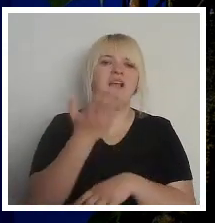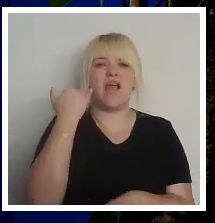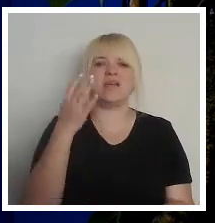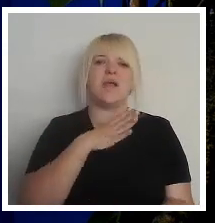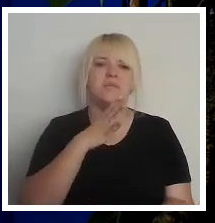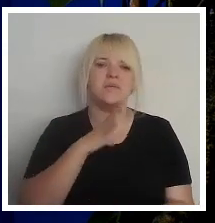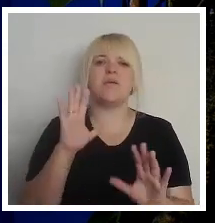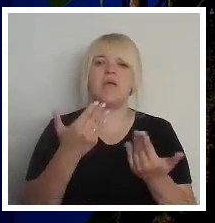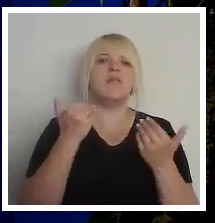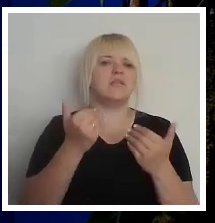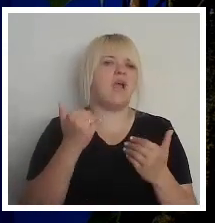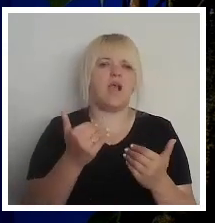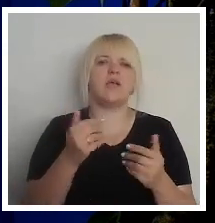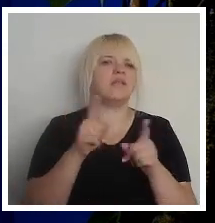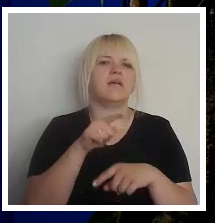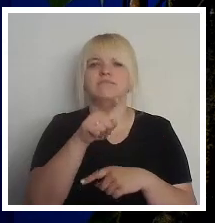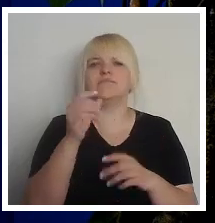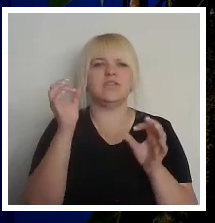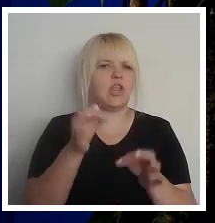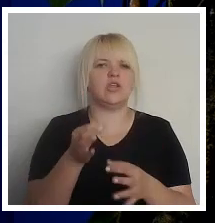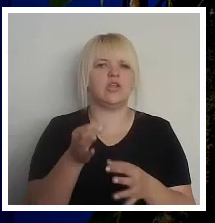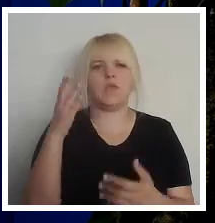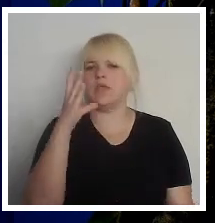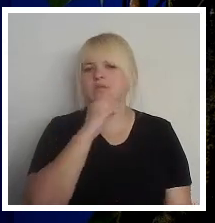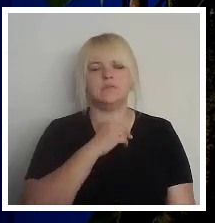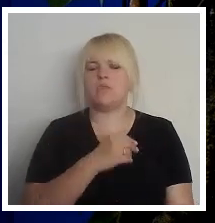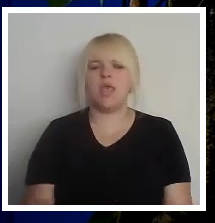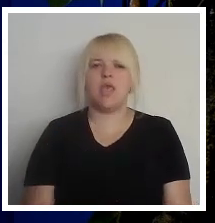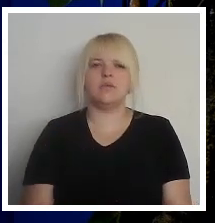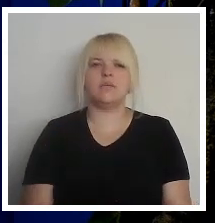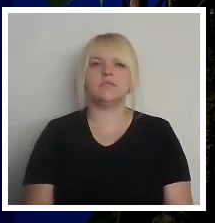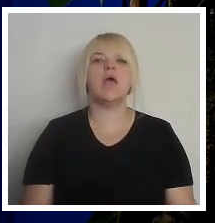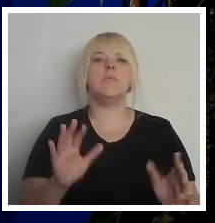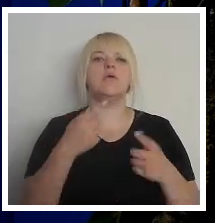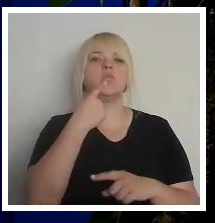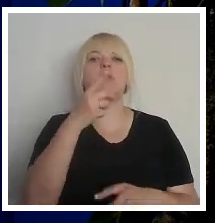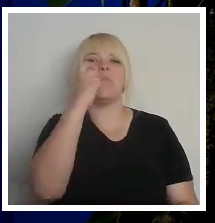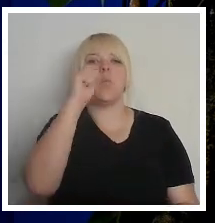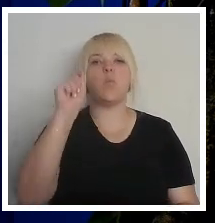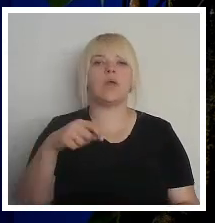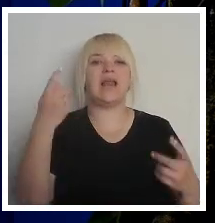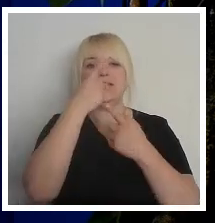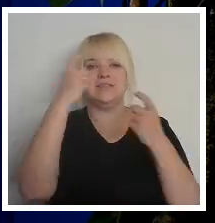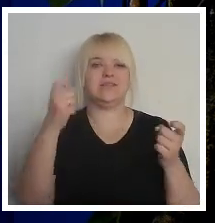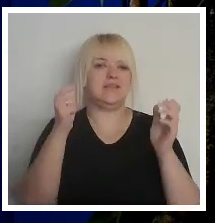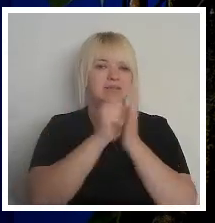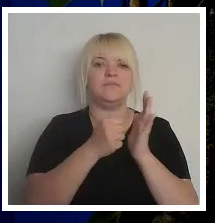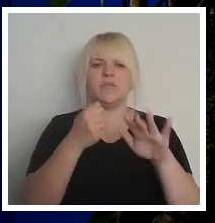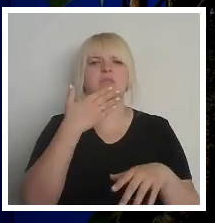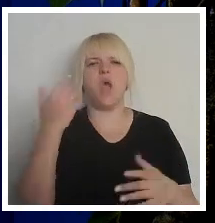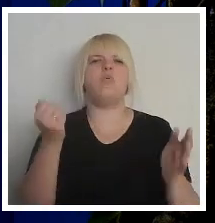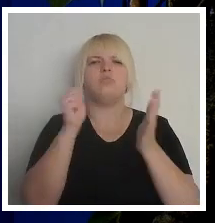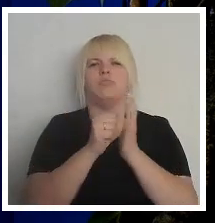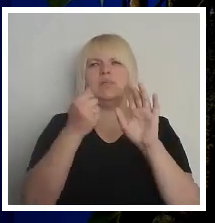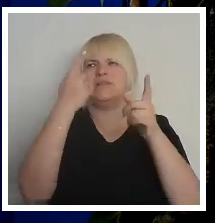nu, šobrīd tas patiešām nav iespējams. Bet par tām Ukrainas ziņām, nu, mēs nepublicējam